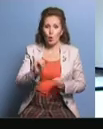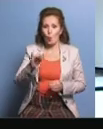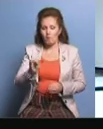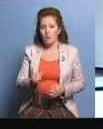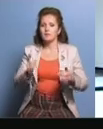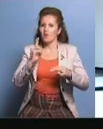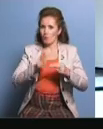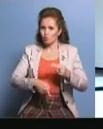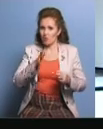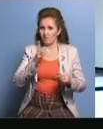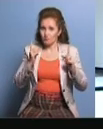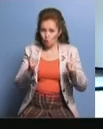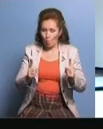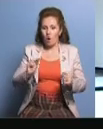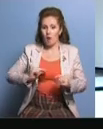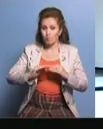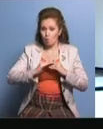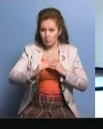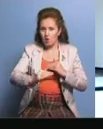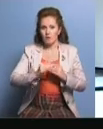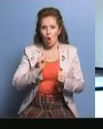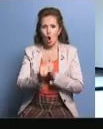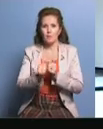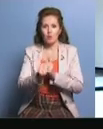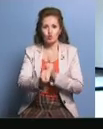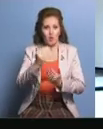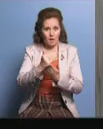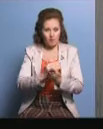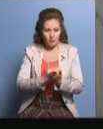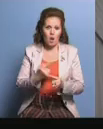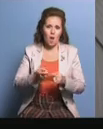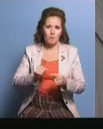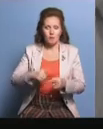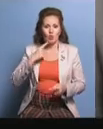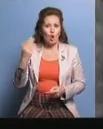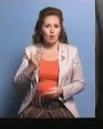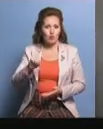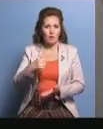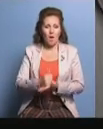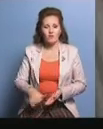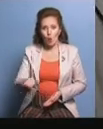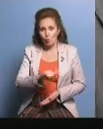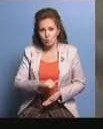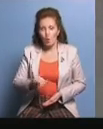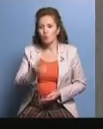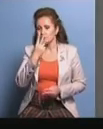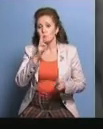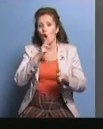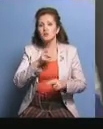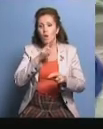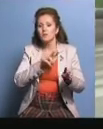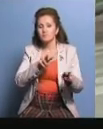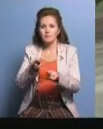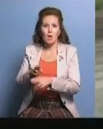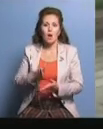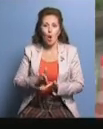Работы идут даже с опережением графика. Об этом строители доложили главе Удмуртии. Александр Соловьев проинспектировал ход работ. Капремонт